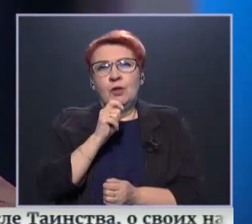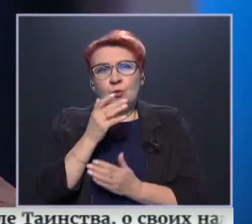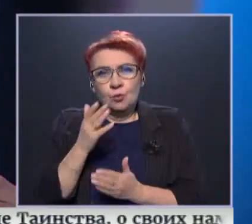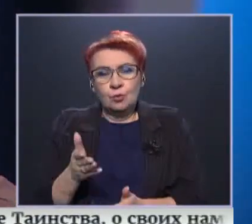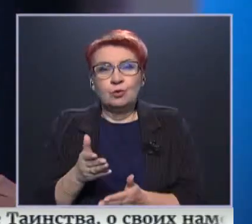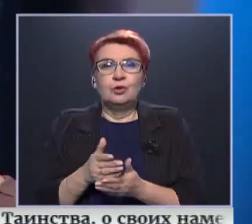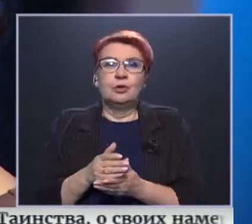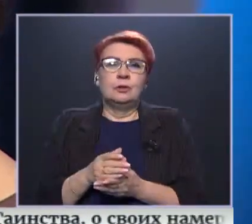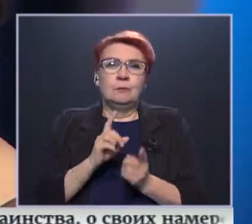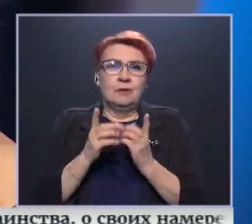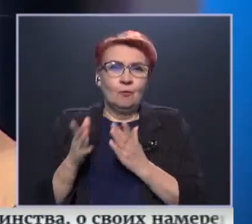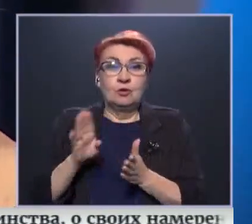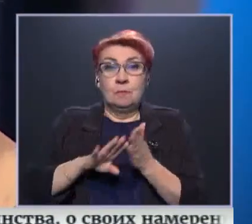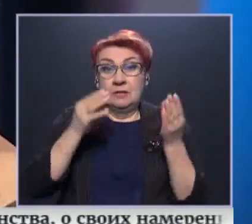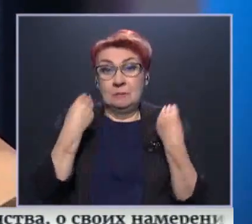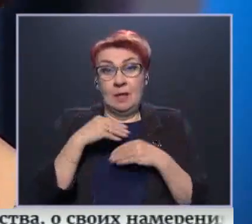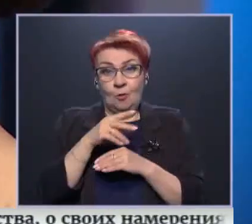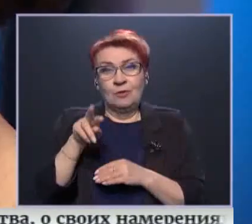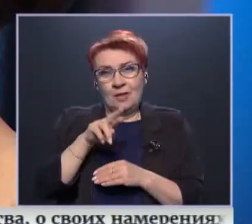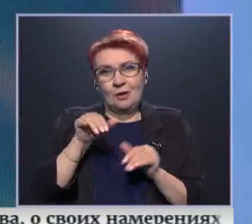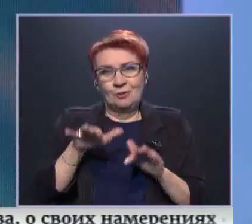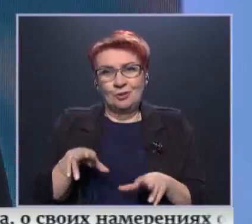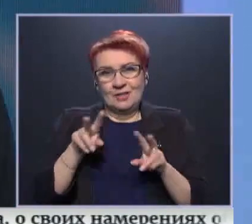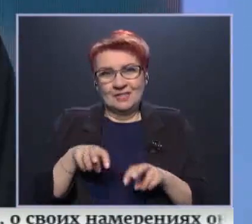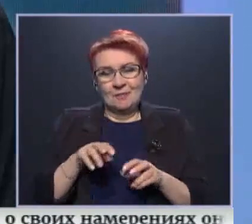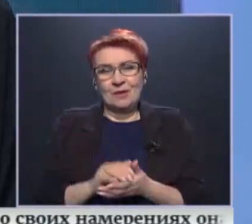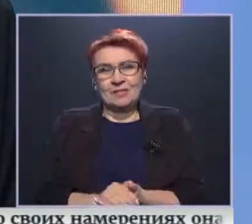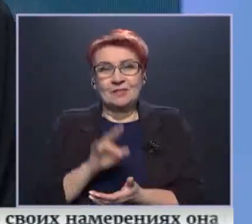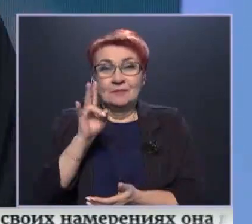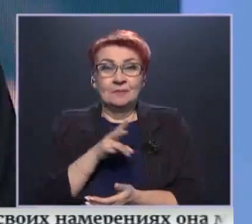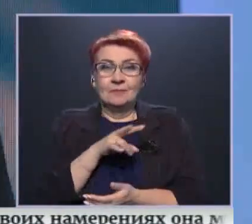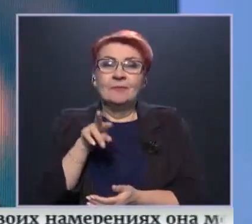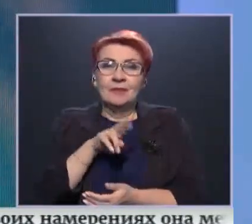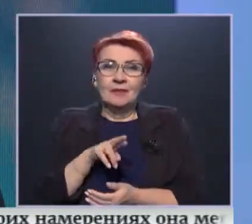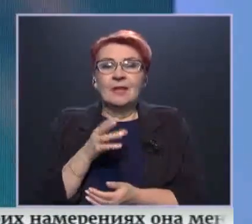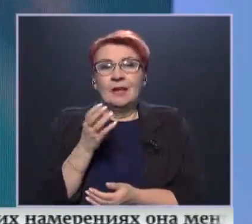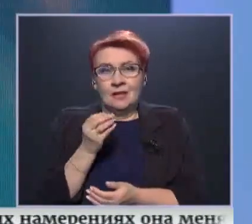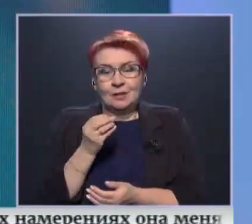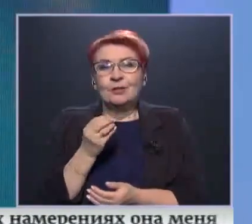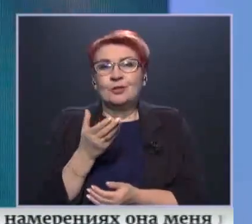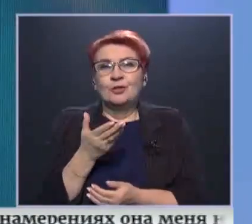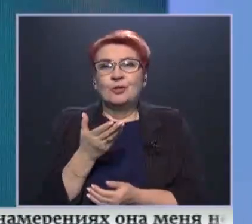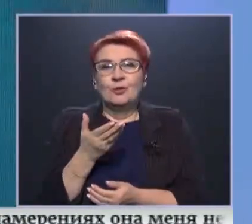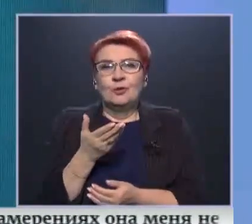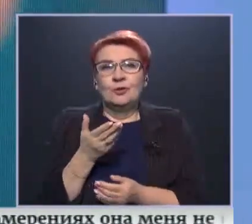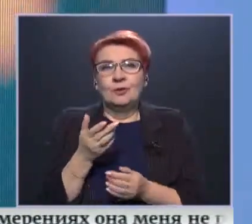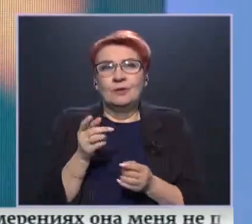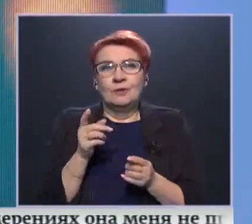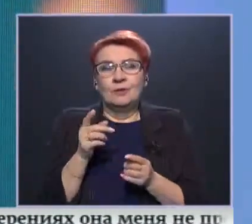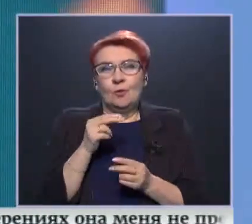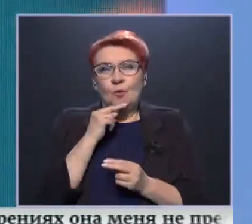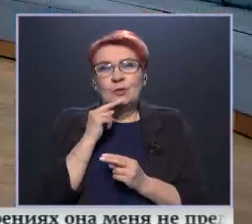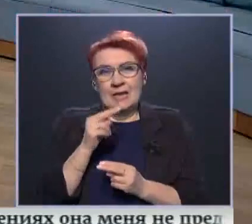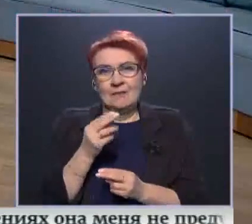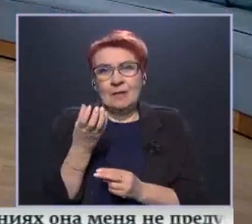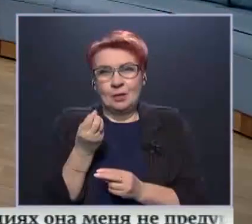без платков. И я решила разобраться. Алена, я позволю себе еще время на этот вопрос, казалось бы, такой второстепенный уделить. Но